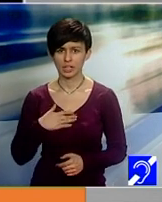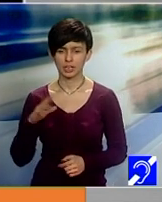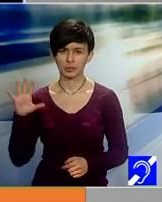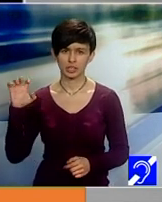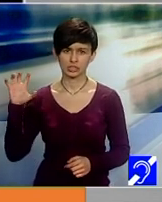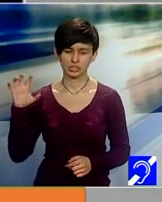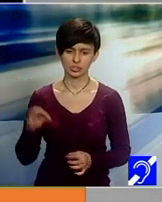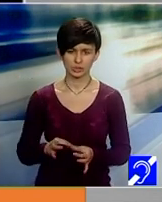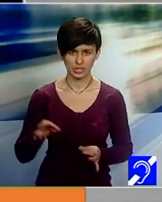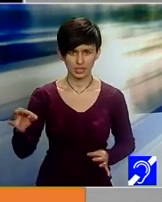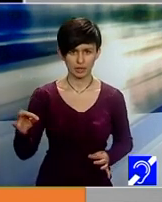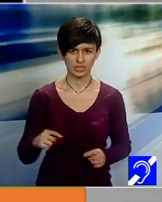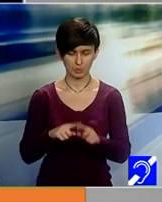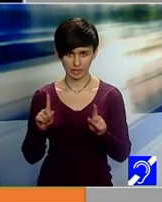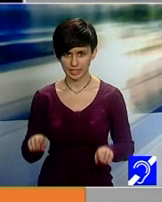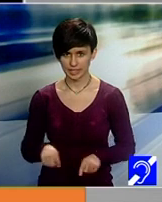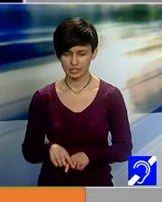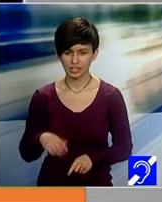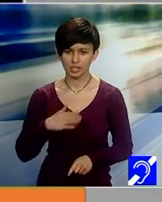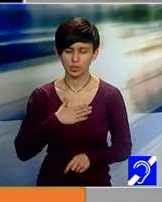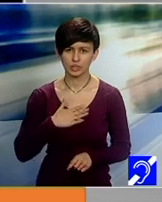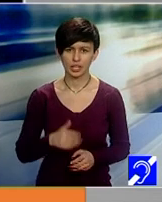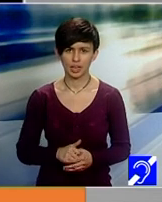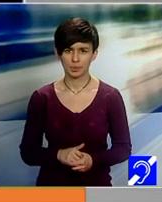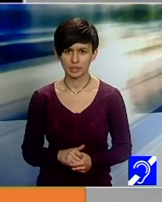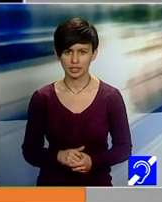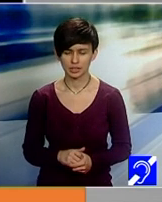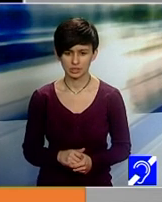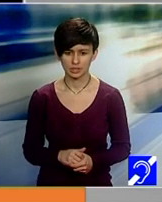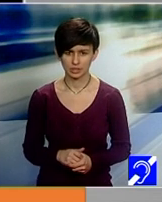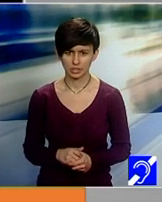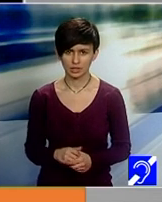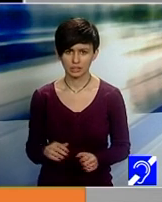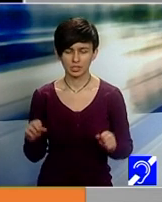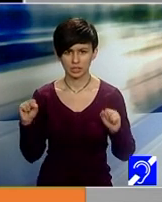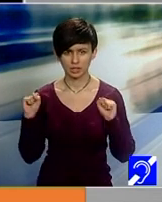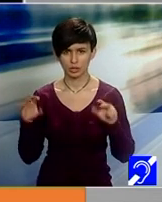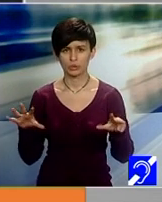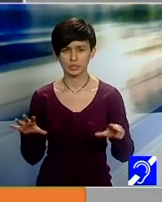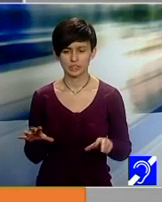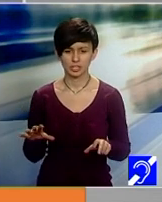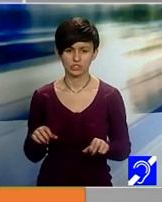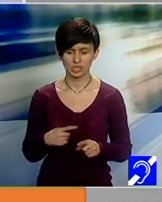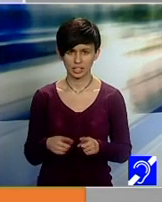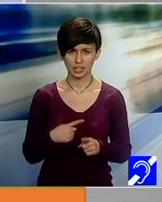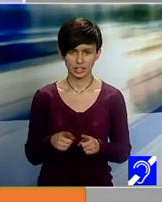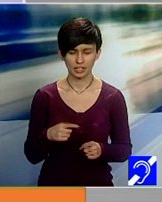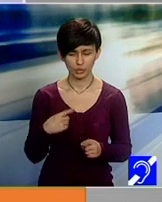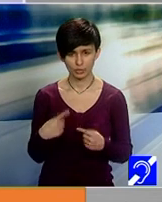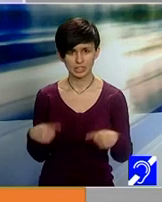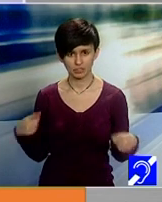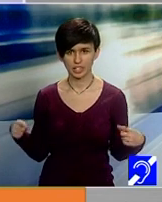pătrați, unde am aproximativ 80 de soiuri. de legume